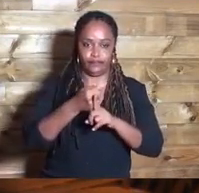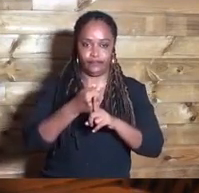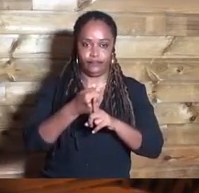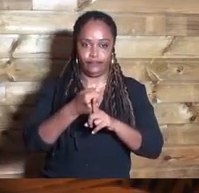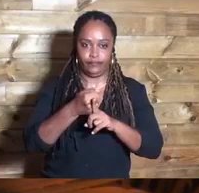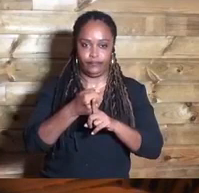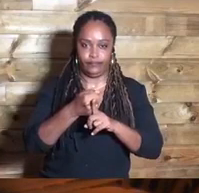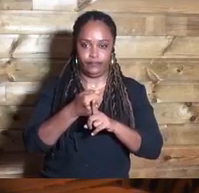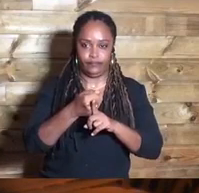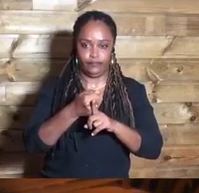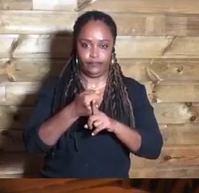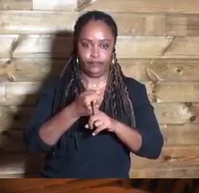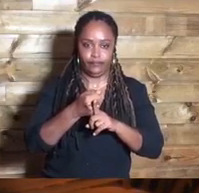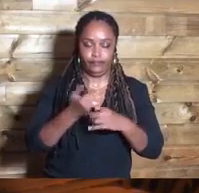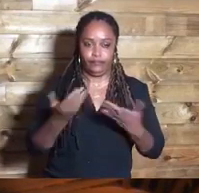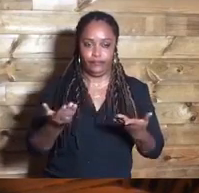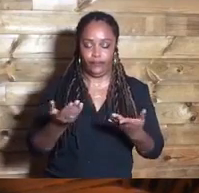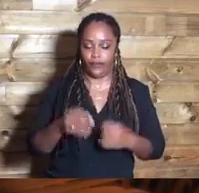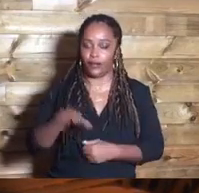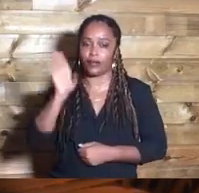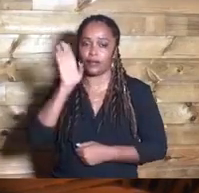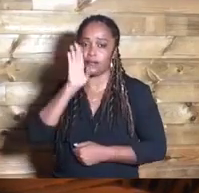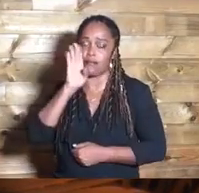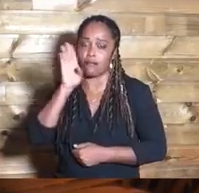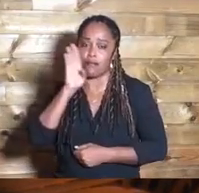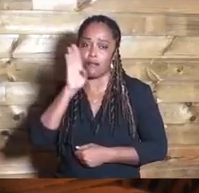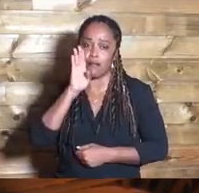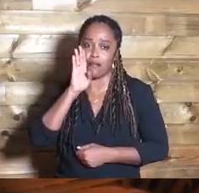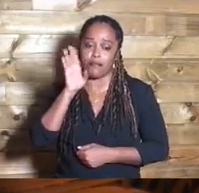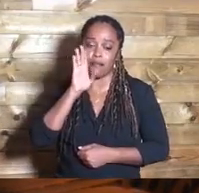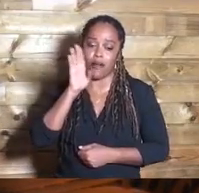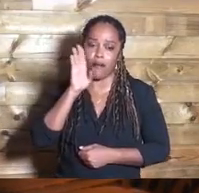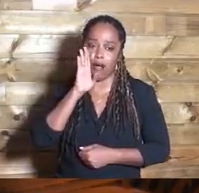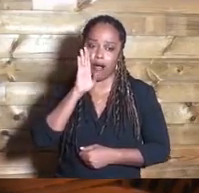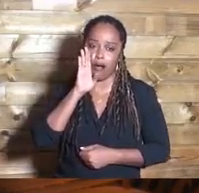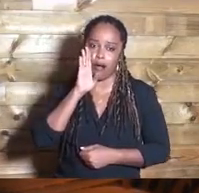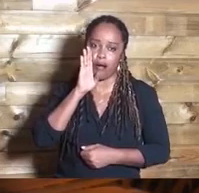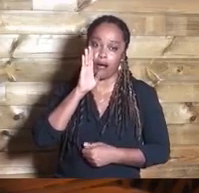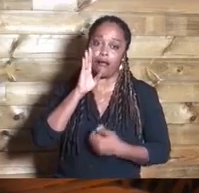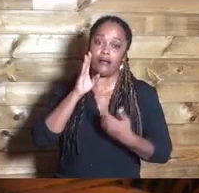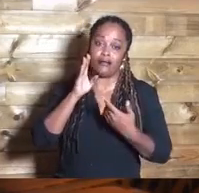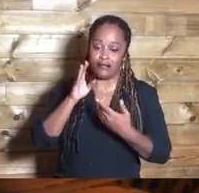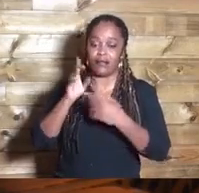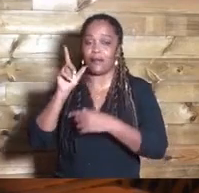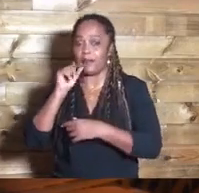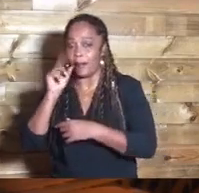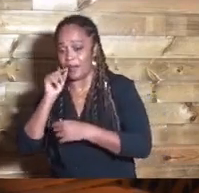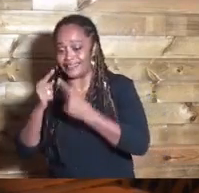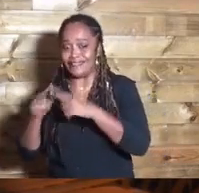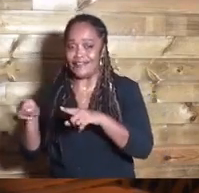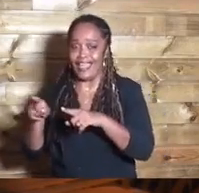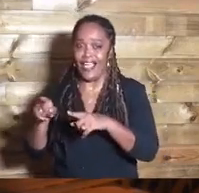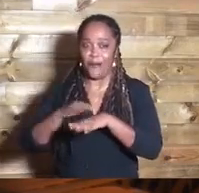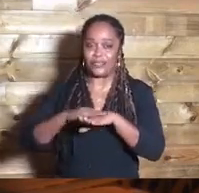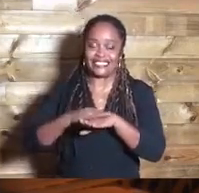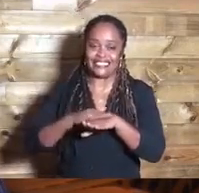famille divisée, maman moi était communiste et papa moi était OPR à l'époque. Et en cas